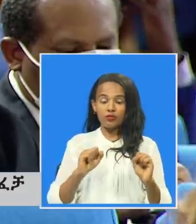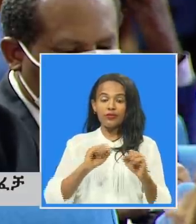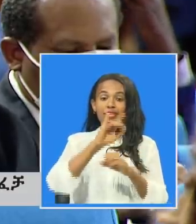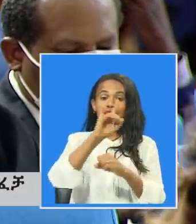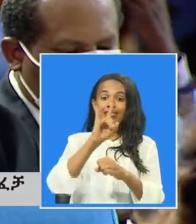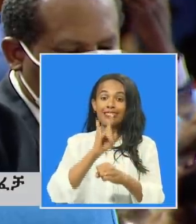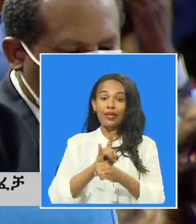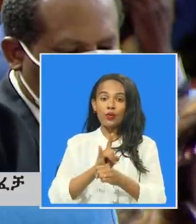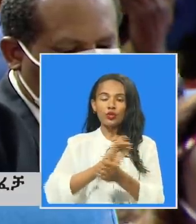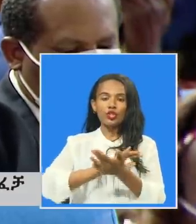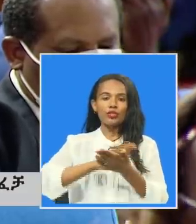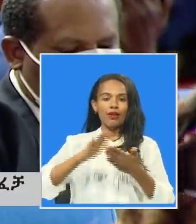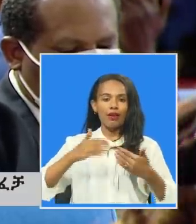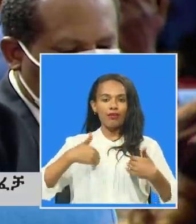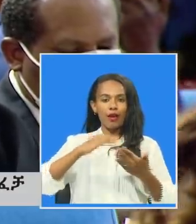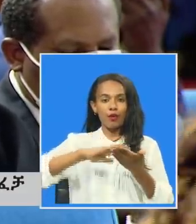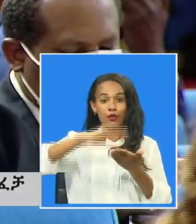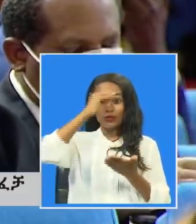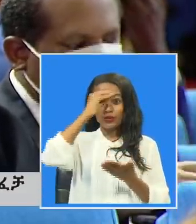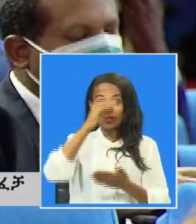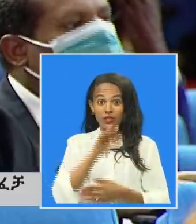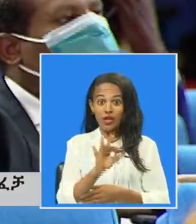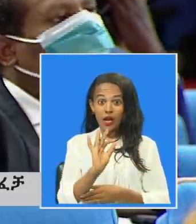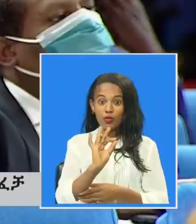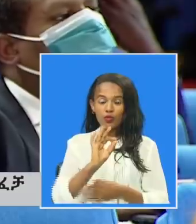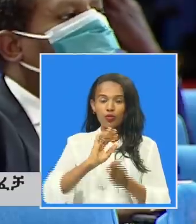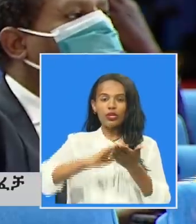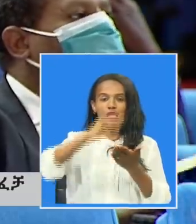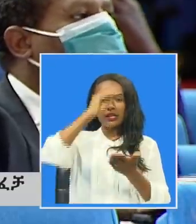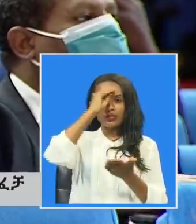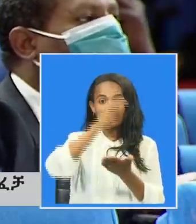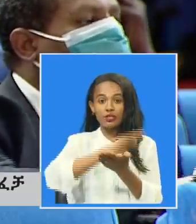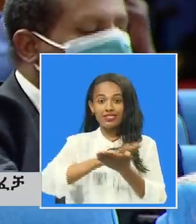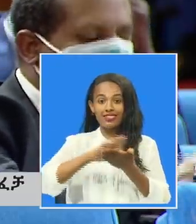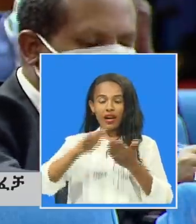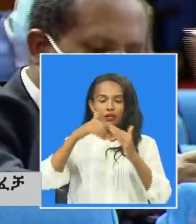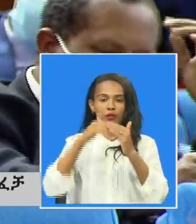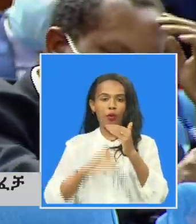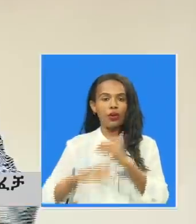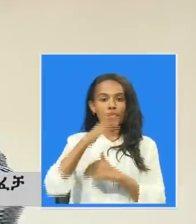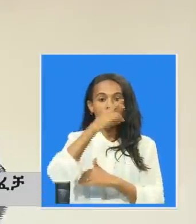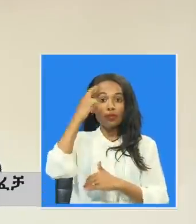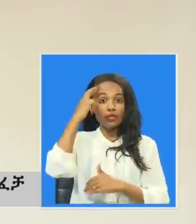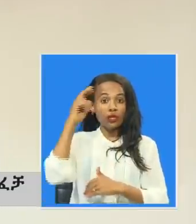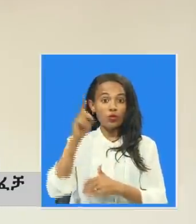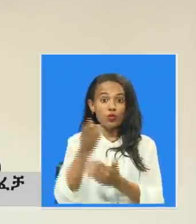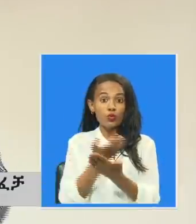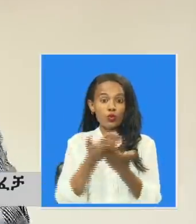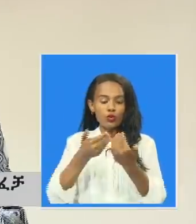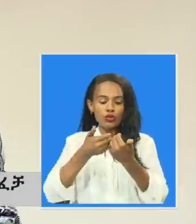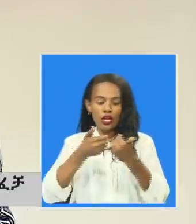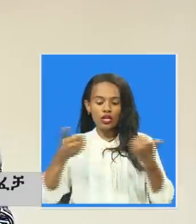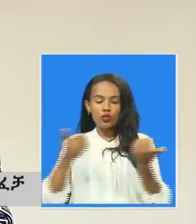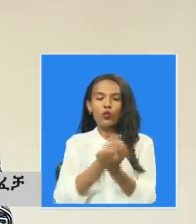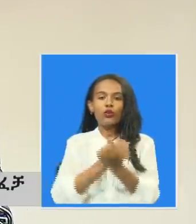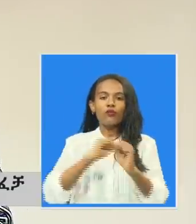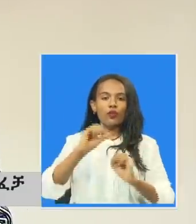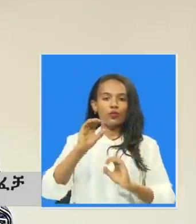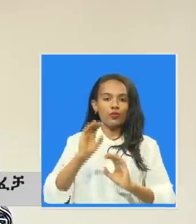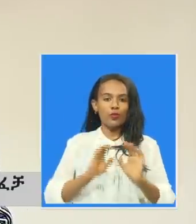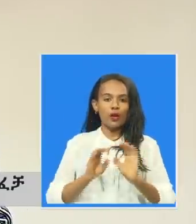ዜጎች ጥራት ያለው ትምህርት እንዲያገኙ ለትምህርት ጥራት መጓደል መንስኤ የሆኑ ጉዳዮች ተለይቶ እንዲፈቱ